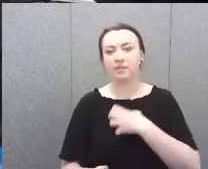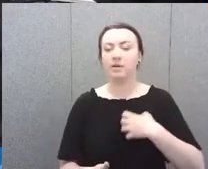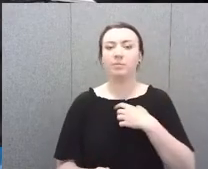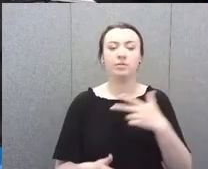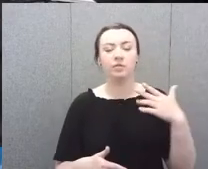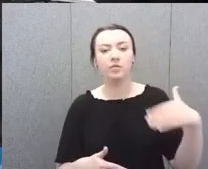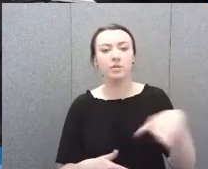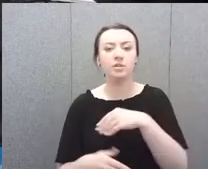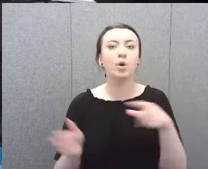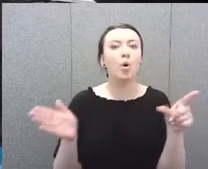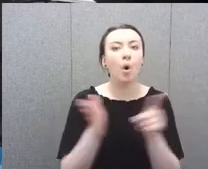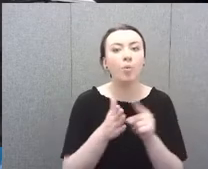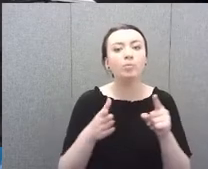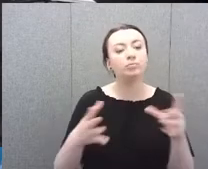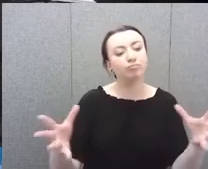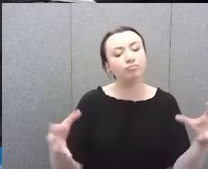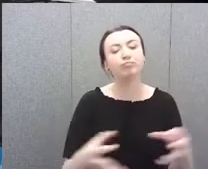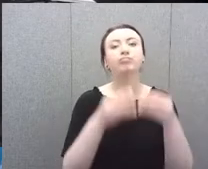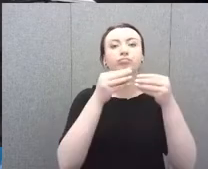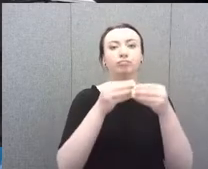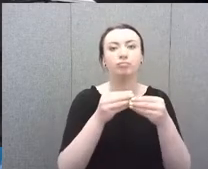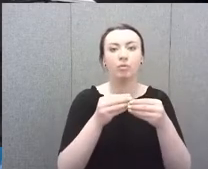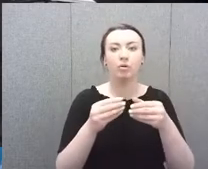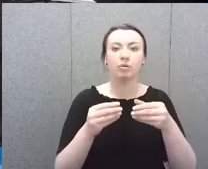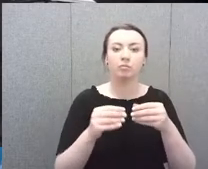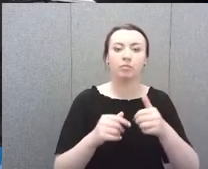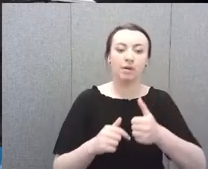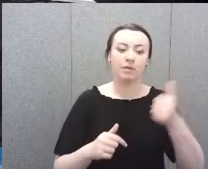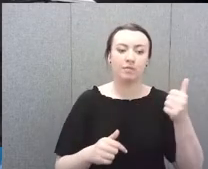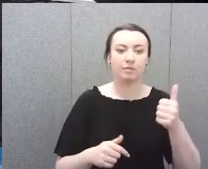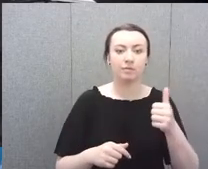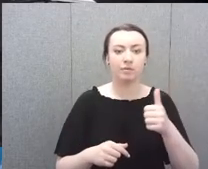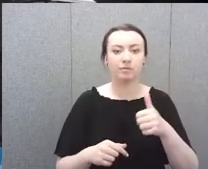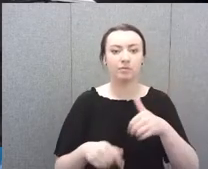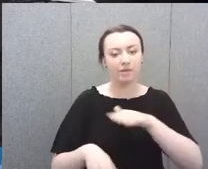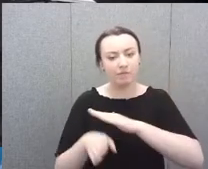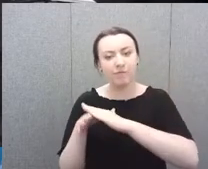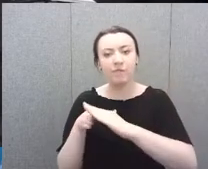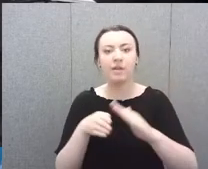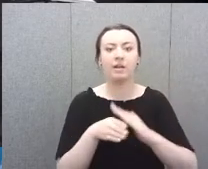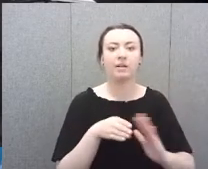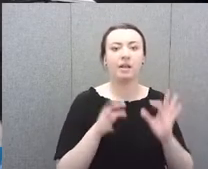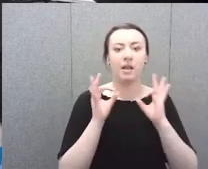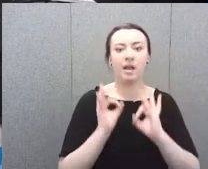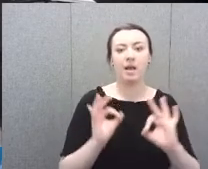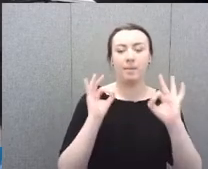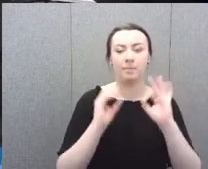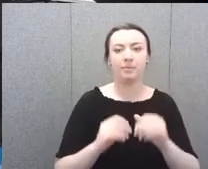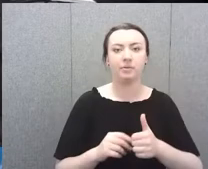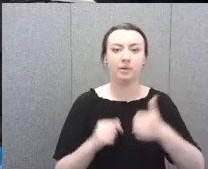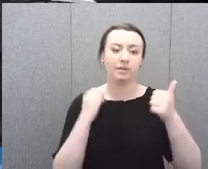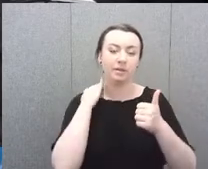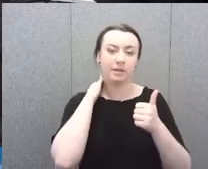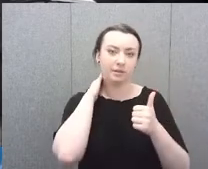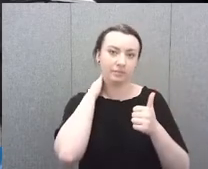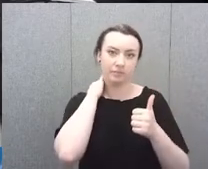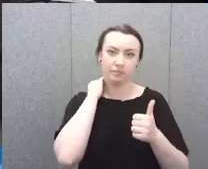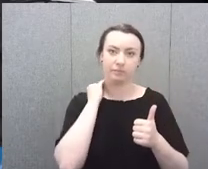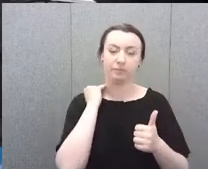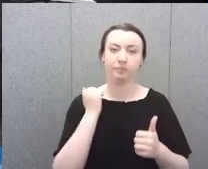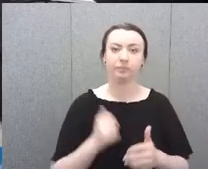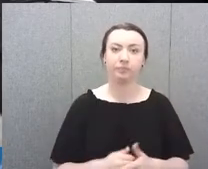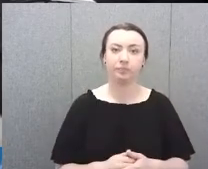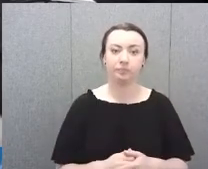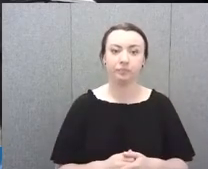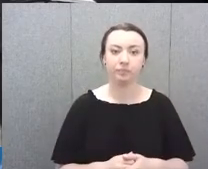выборов настолько важен, особенно вот в белорусском контексте, что вот эти свободные выборы должны произойти, и только в том контексте мы